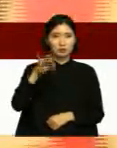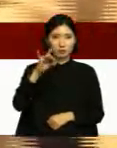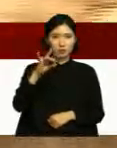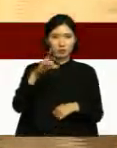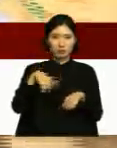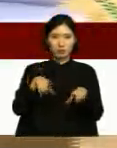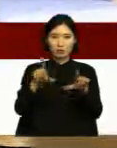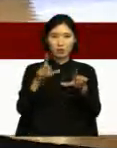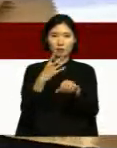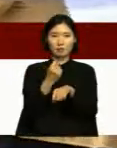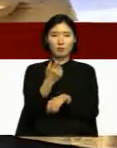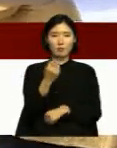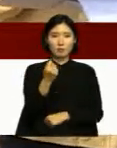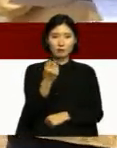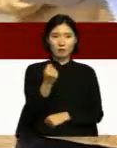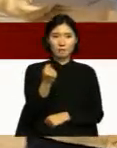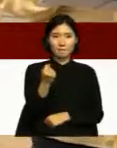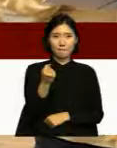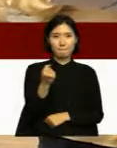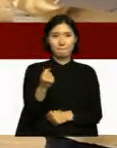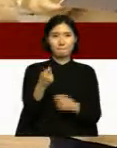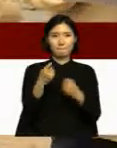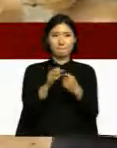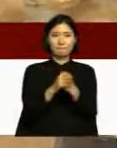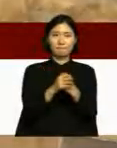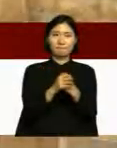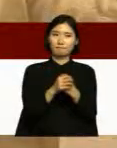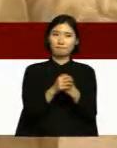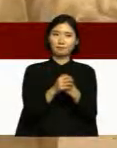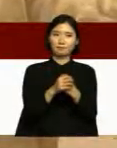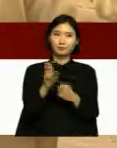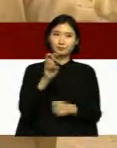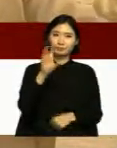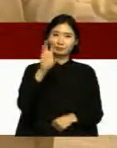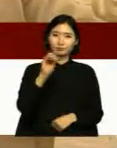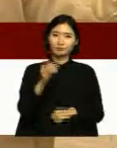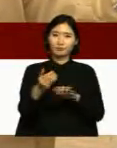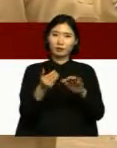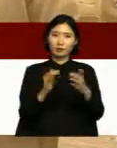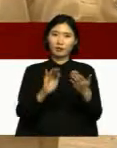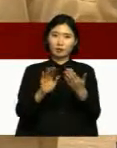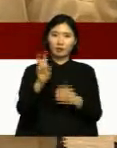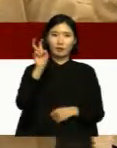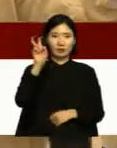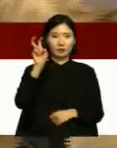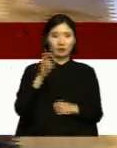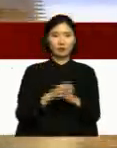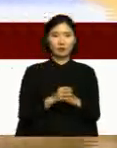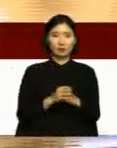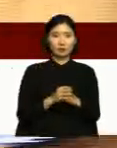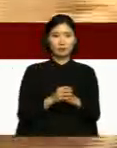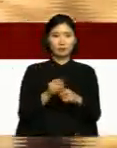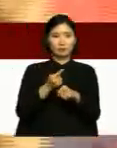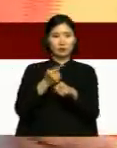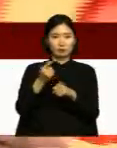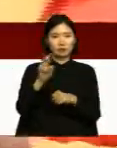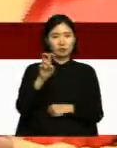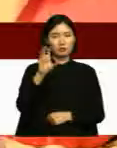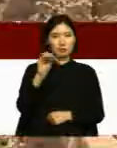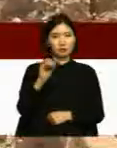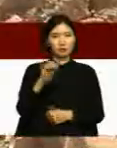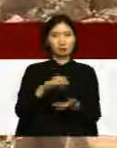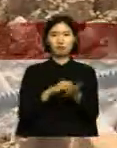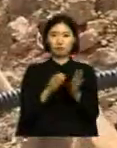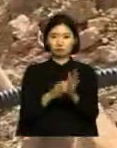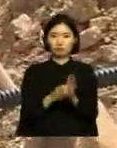있는 거예요? 첫 해는 뭐 딱 몇만 이렇게는 아니고 우리가 그래도 20만 내외는 되지 않을까 그렇게. 내년 정도면 20만 정도?